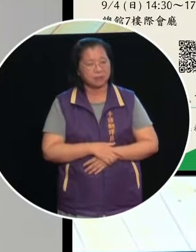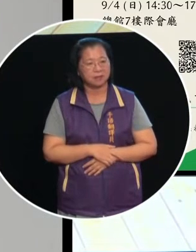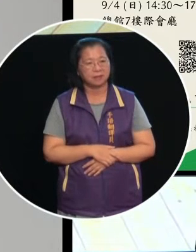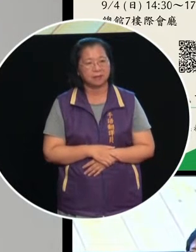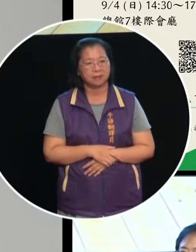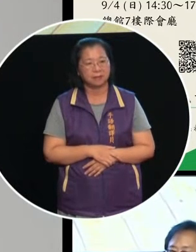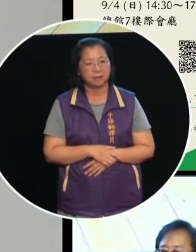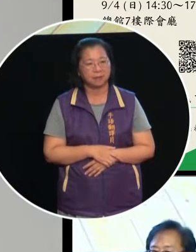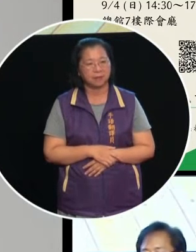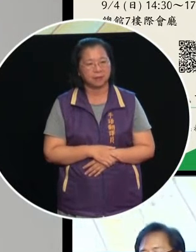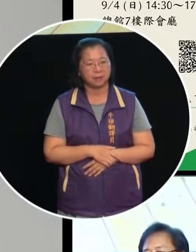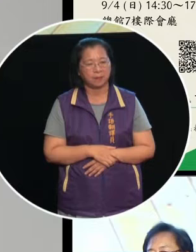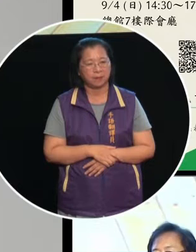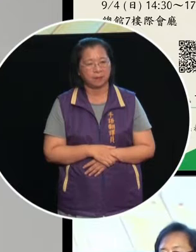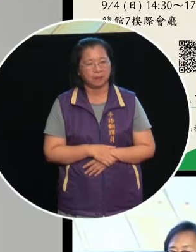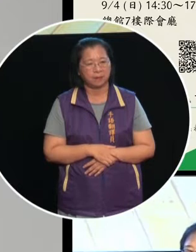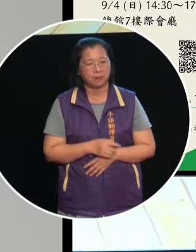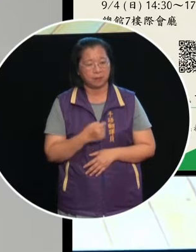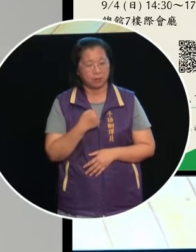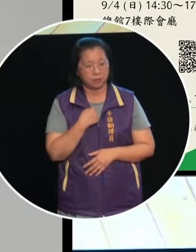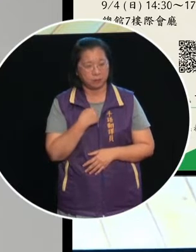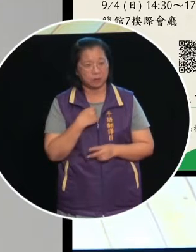要和